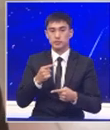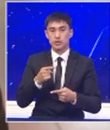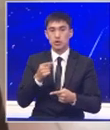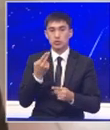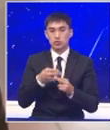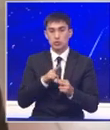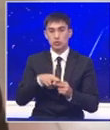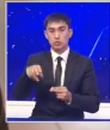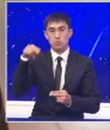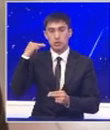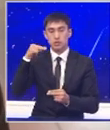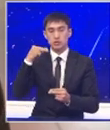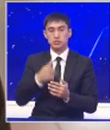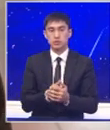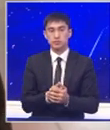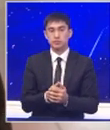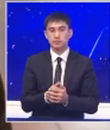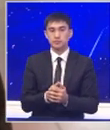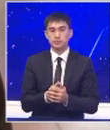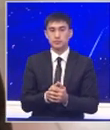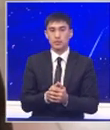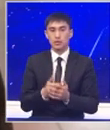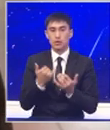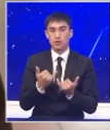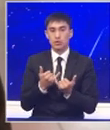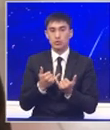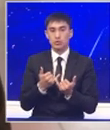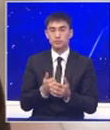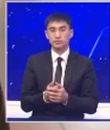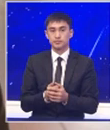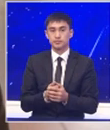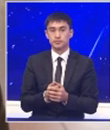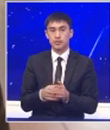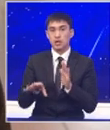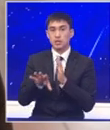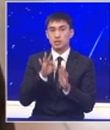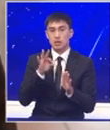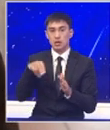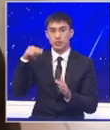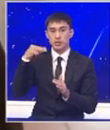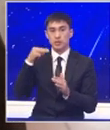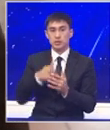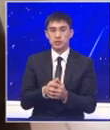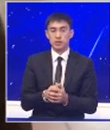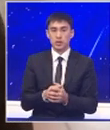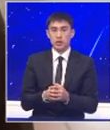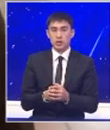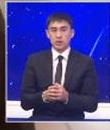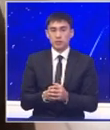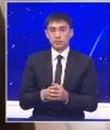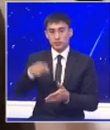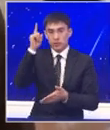үшін президентімізді осы үміт сайлаған президентіміз